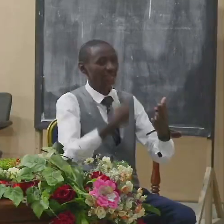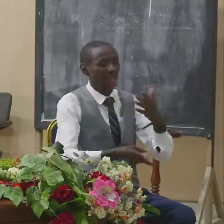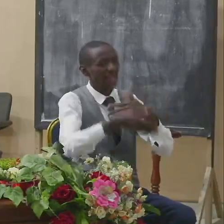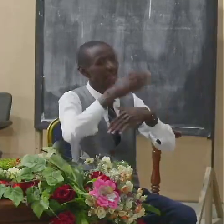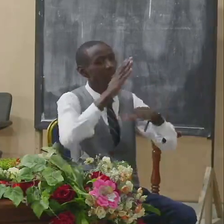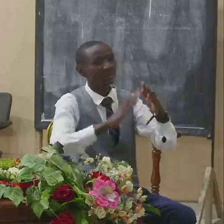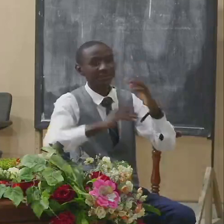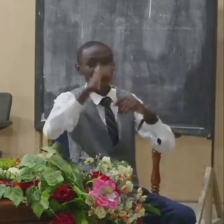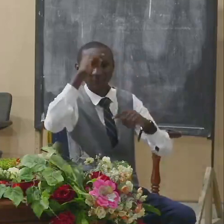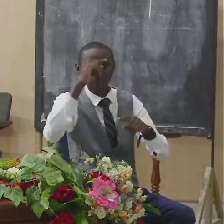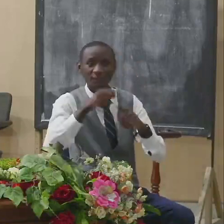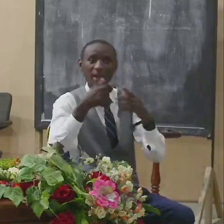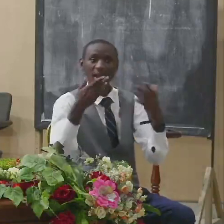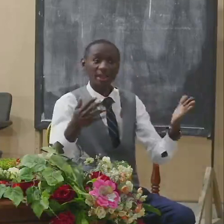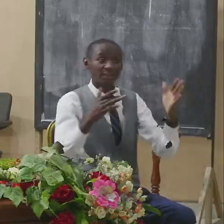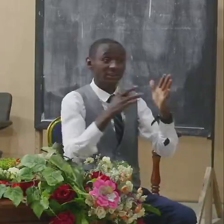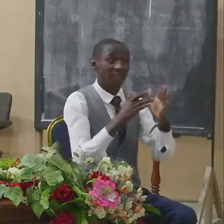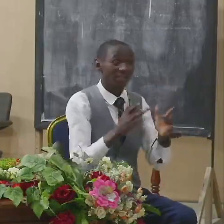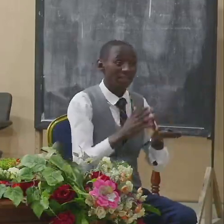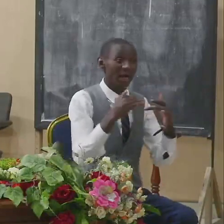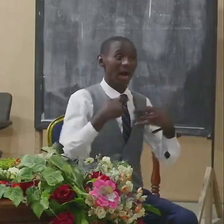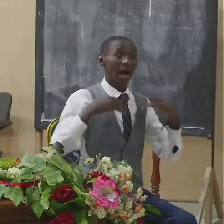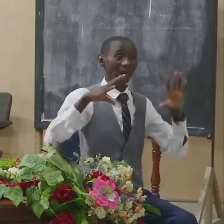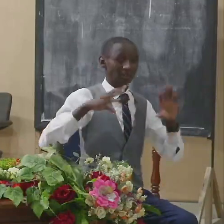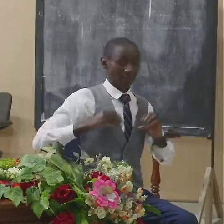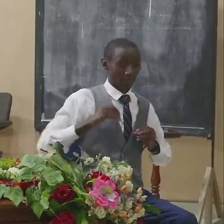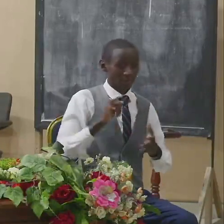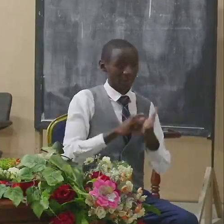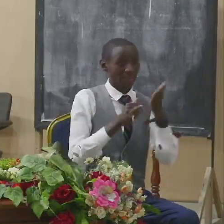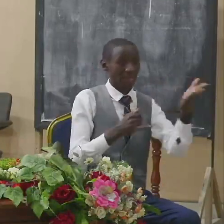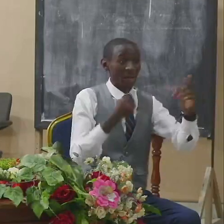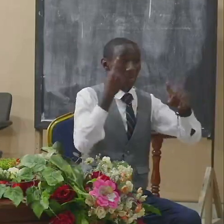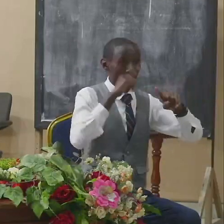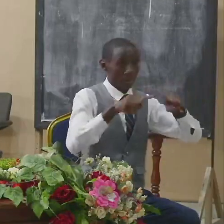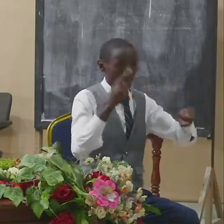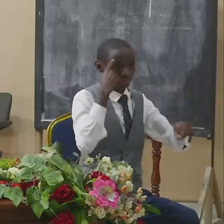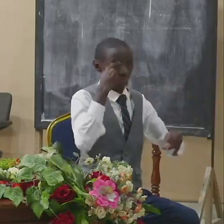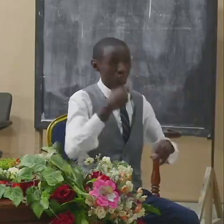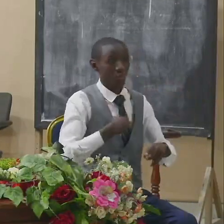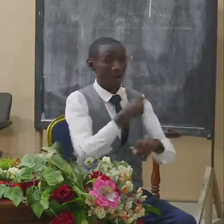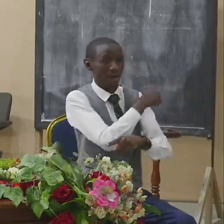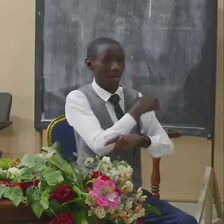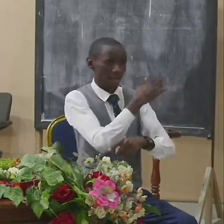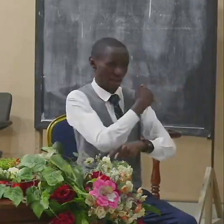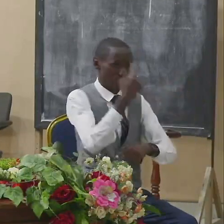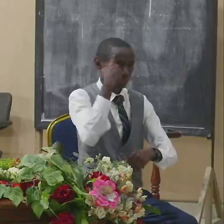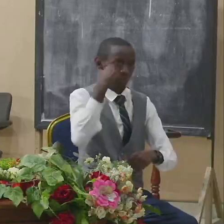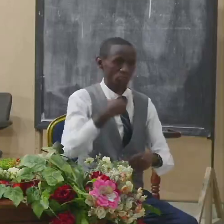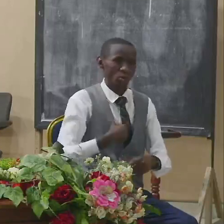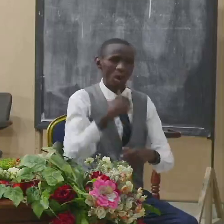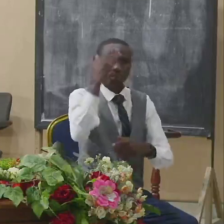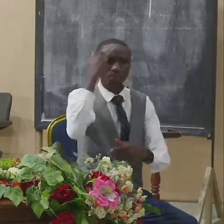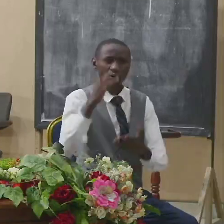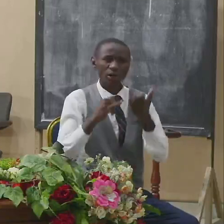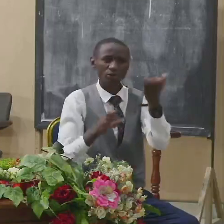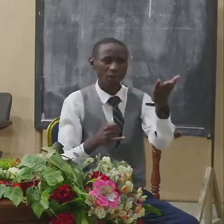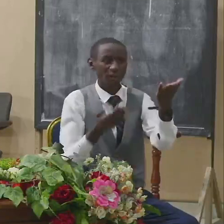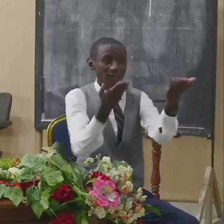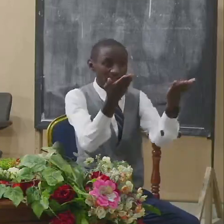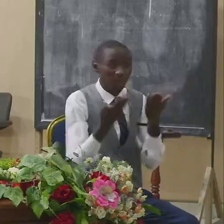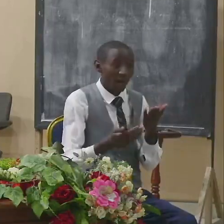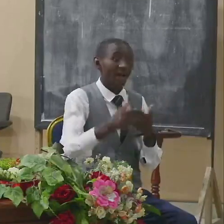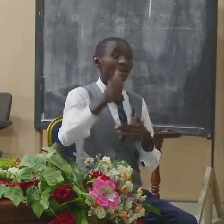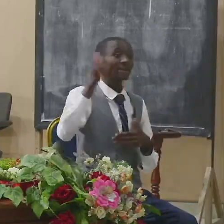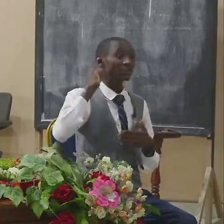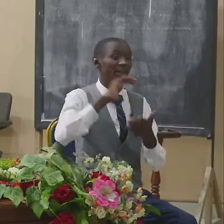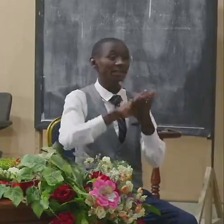gani? Unyenyekevu ya namna gani ndugu? Yesu alikubali ile hasa kwa ajili yako na kwa ajili yako. Kwa nini? Tu vas refuser d'être